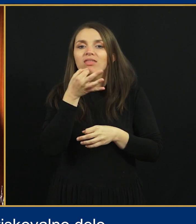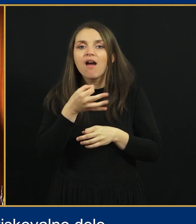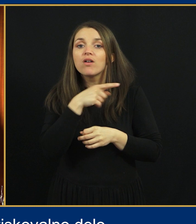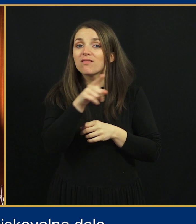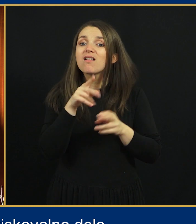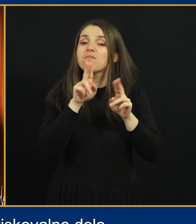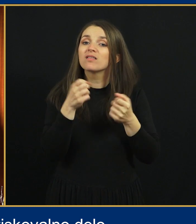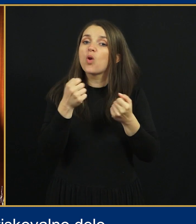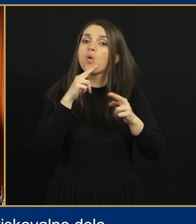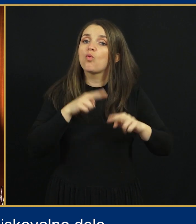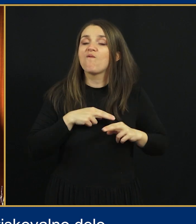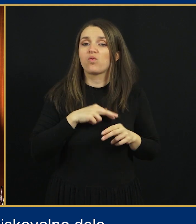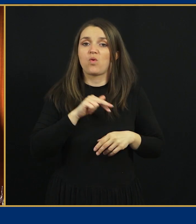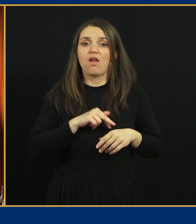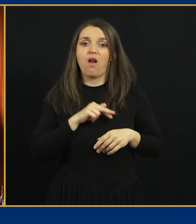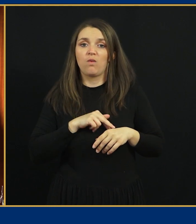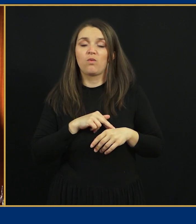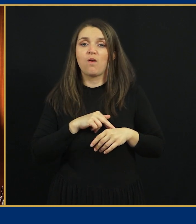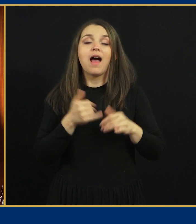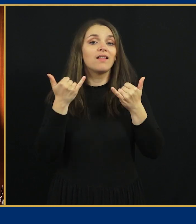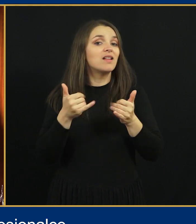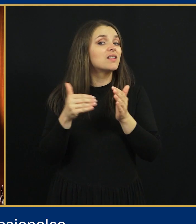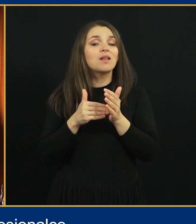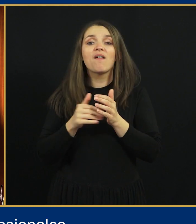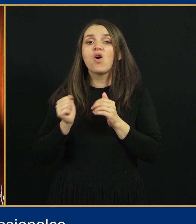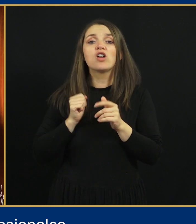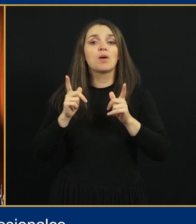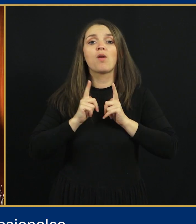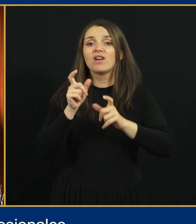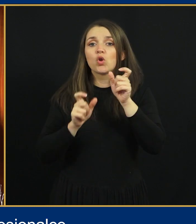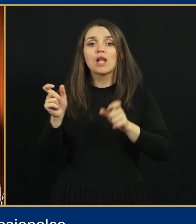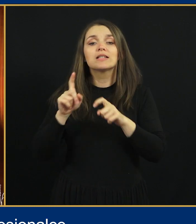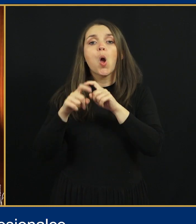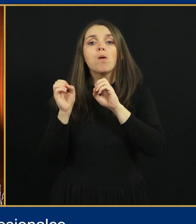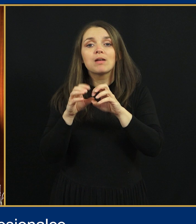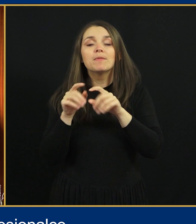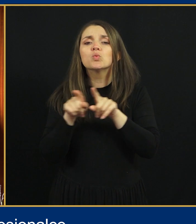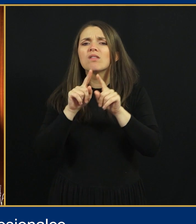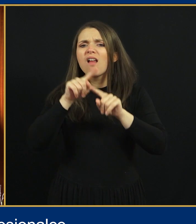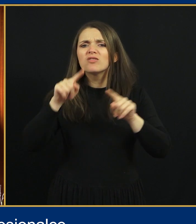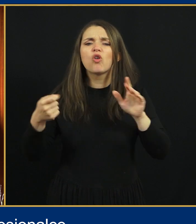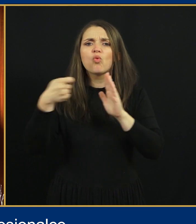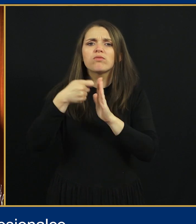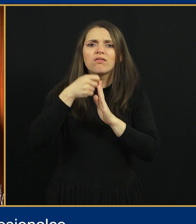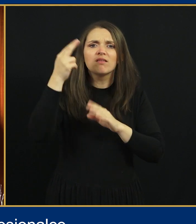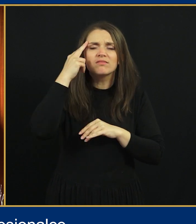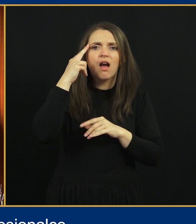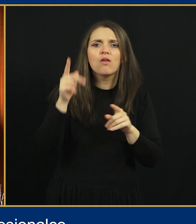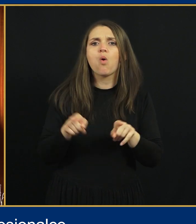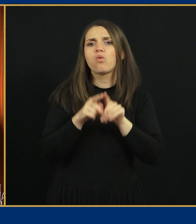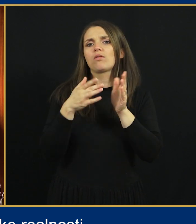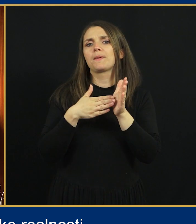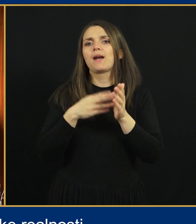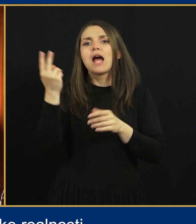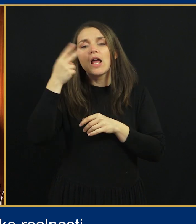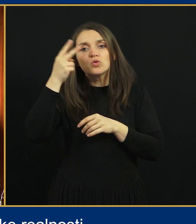zelo odgovorno nalogo. Danes je treba vojaške profesionalce opremiti tudi z različnimi dodatnimi znanji,